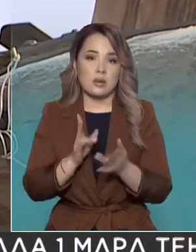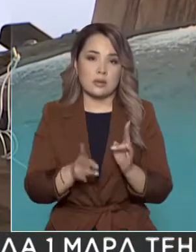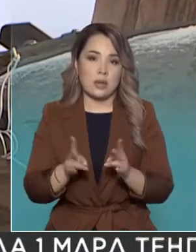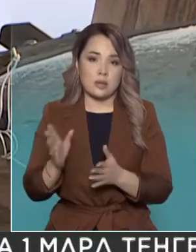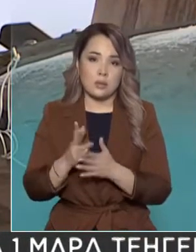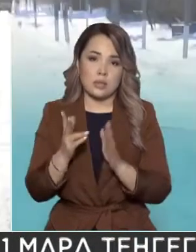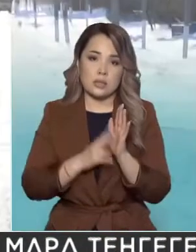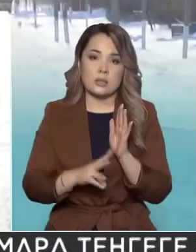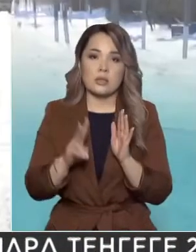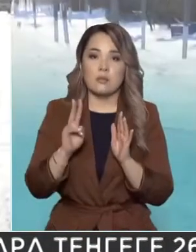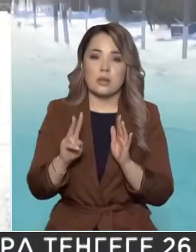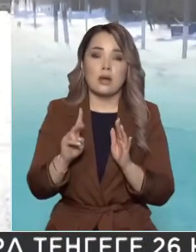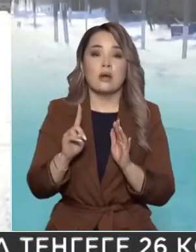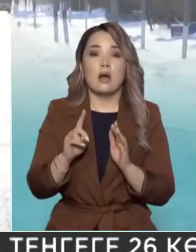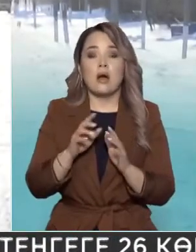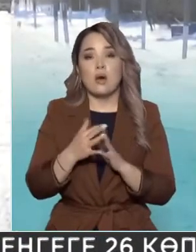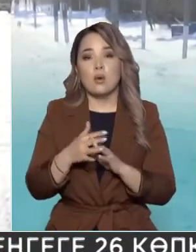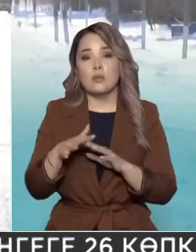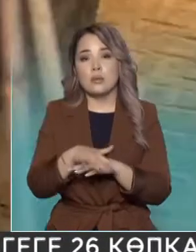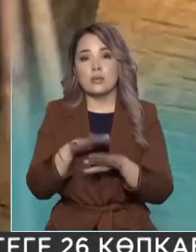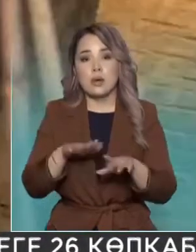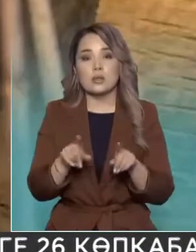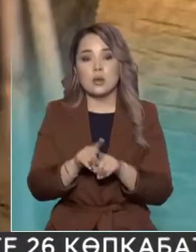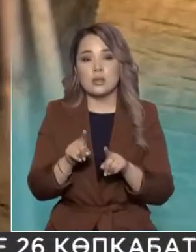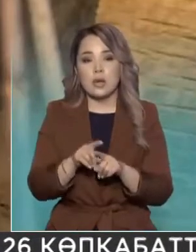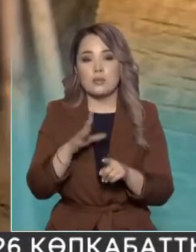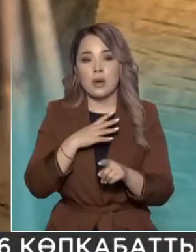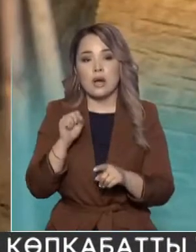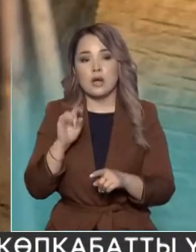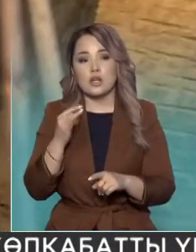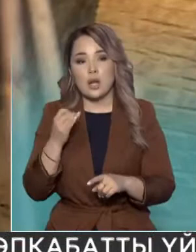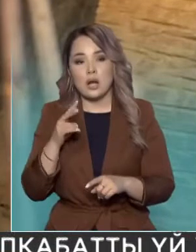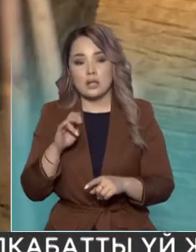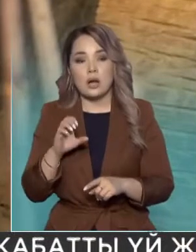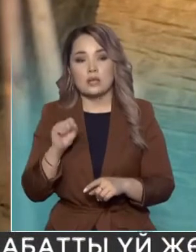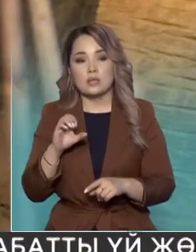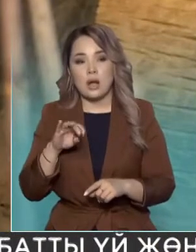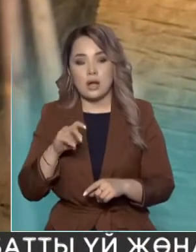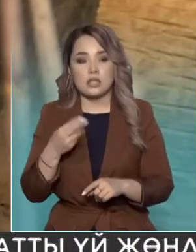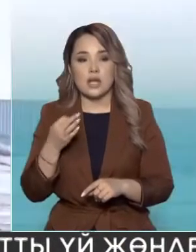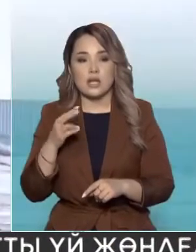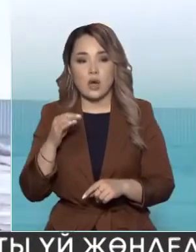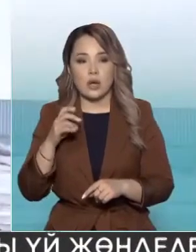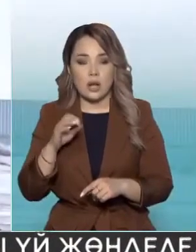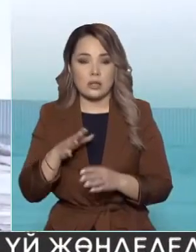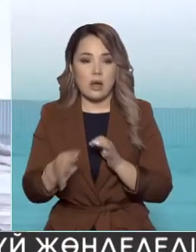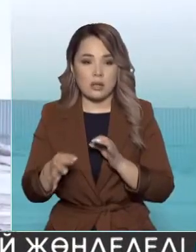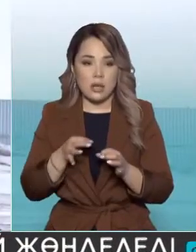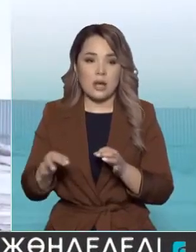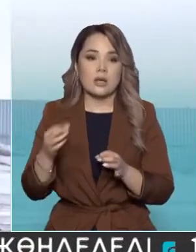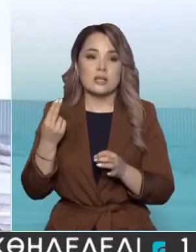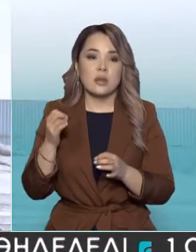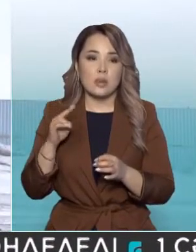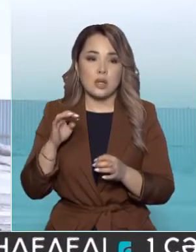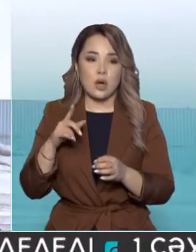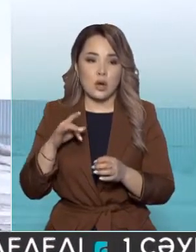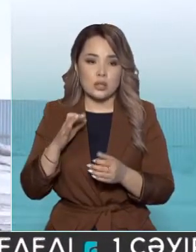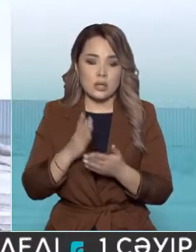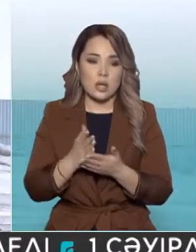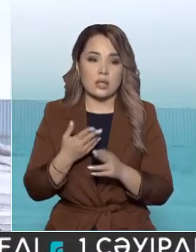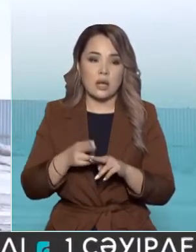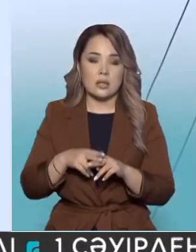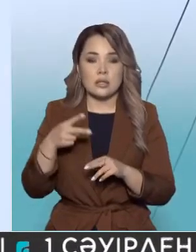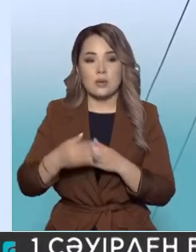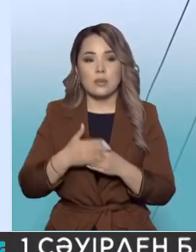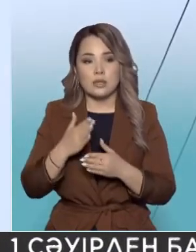уақытқа дейін 81 ауылға жарық берілді. Ал Аршалы, Астрахан, Ерементау, Целиноград аудандары мен Степногорск қаласында 2000-нан астам